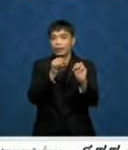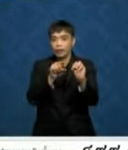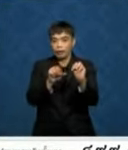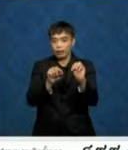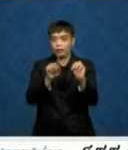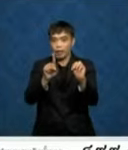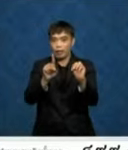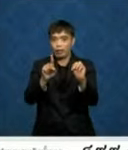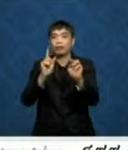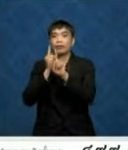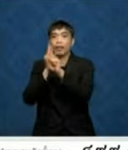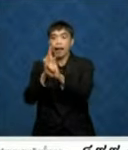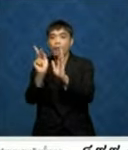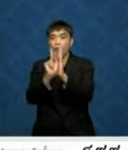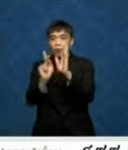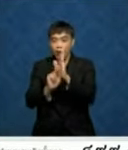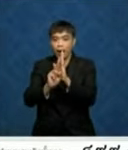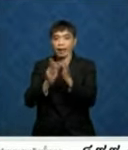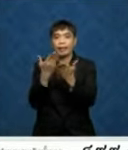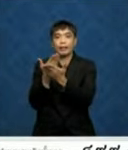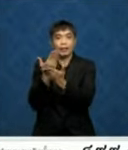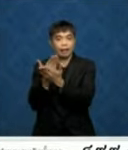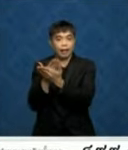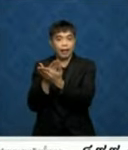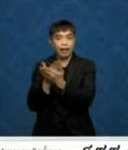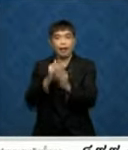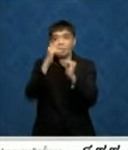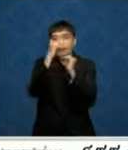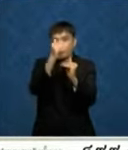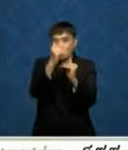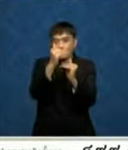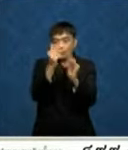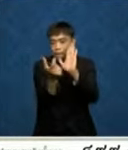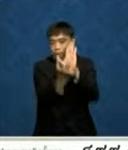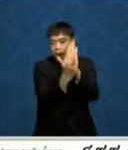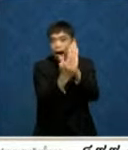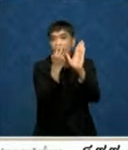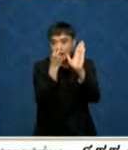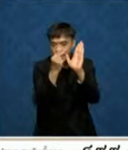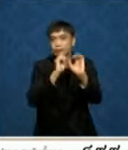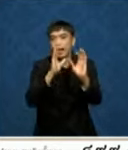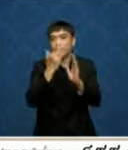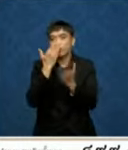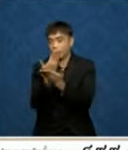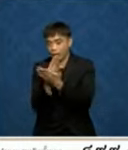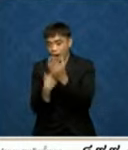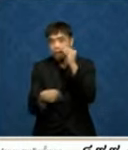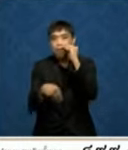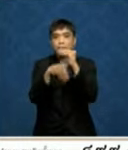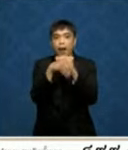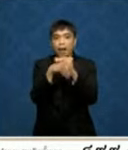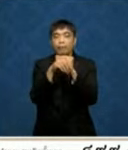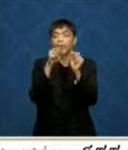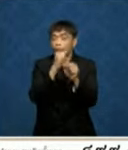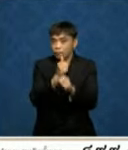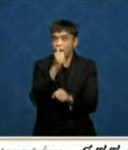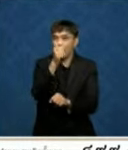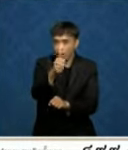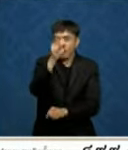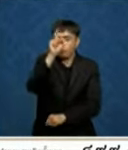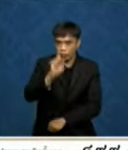ติวินัยการเงินการคลังของรัฐเนี่ยได้บัญญัติไว้โดยชัดเจนนะครับว่าการออกงบเพิ่มเติมจะทำได้ก็ต่อเมื่อมีความจ